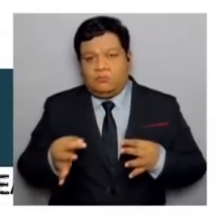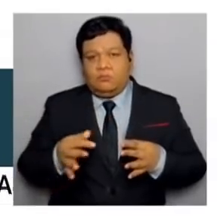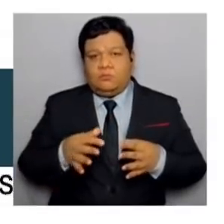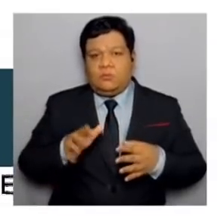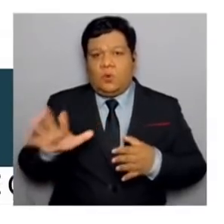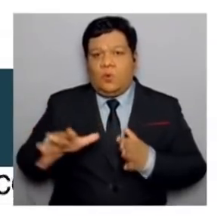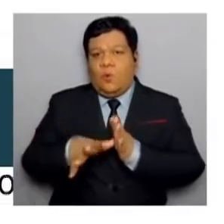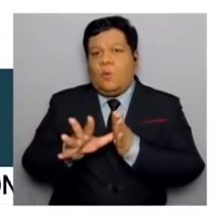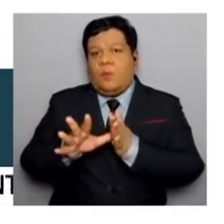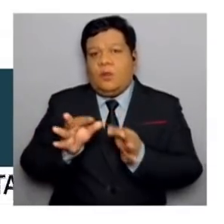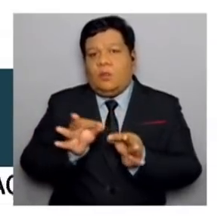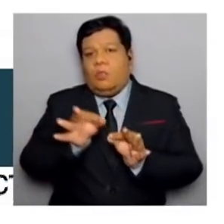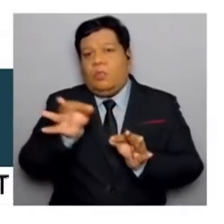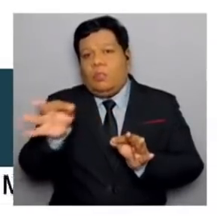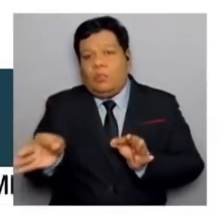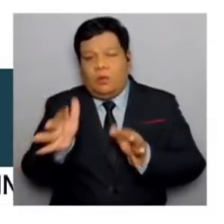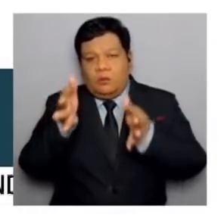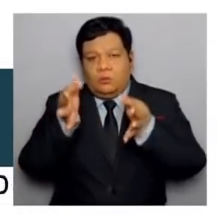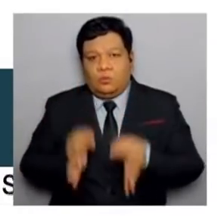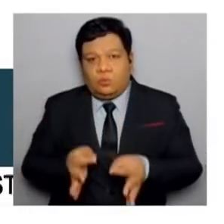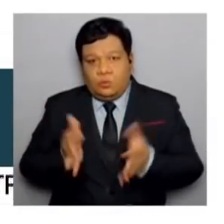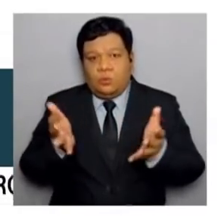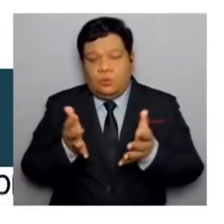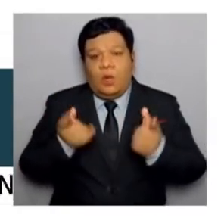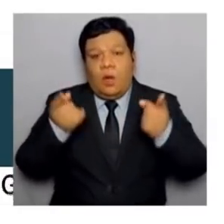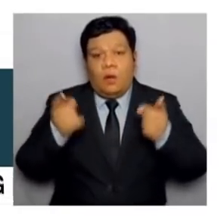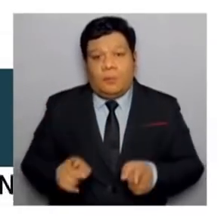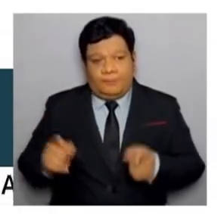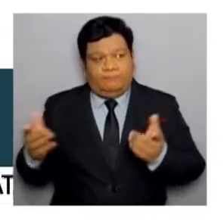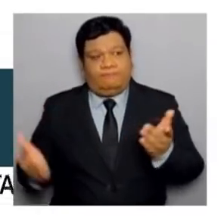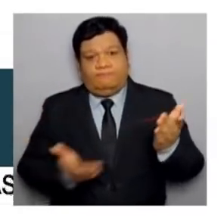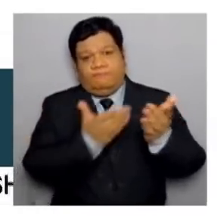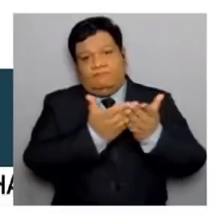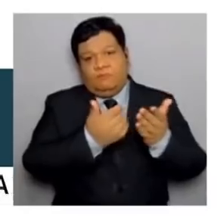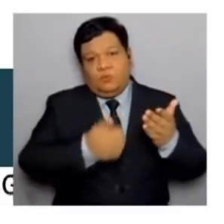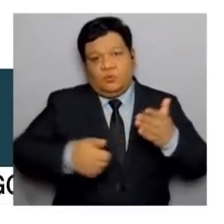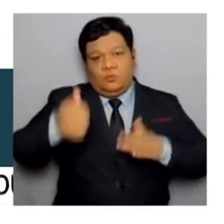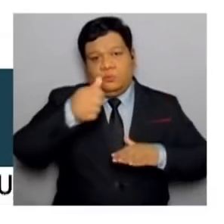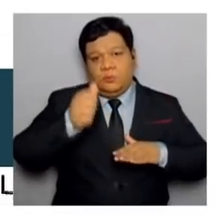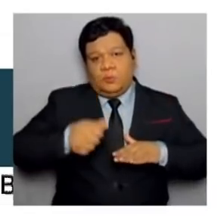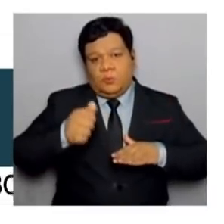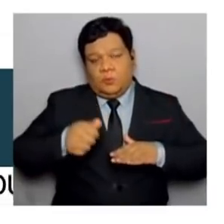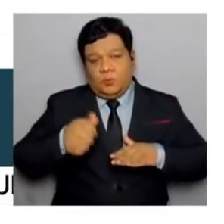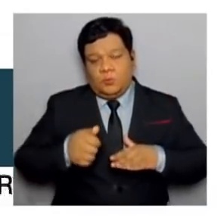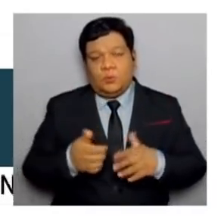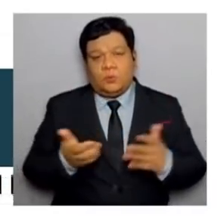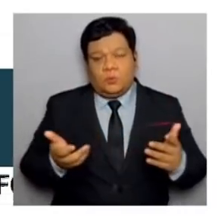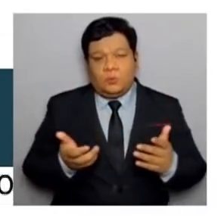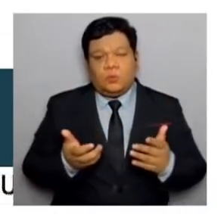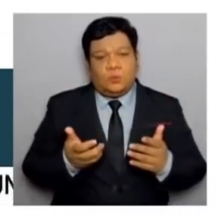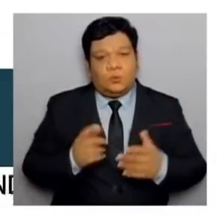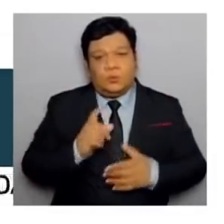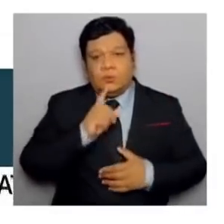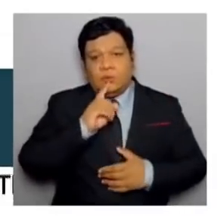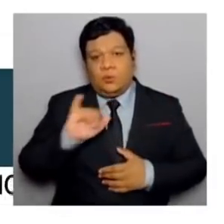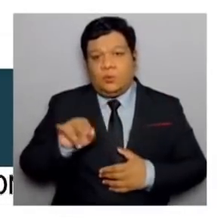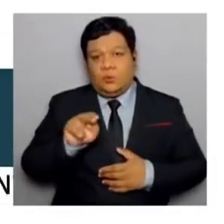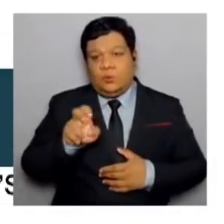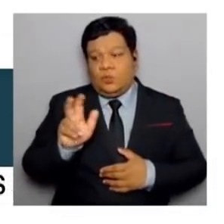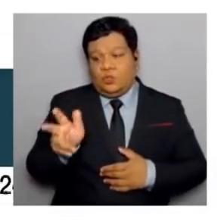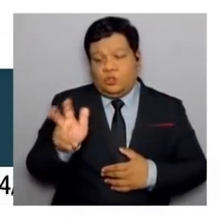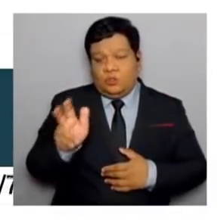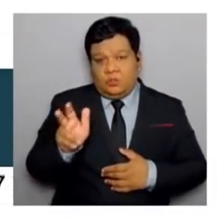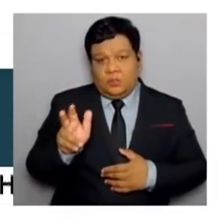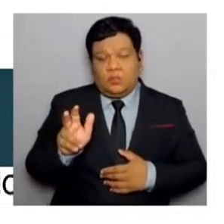of the COMELEC. And of course, ngayon ang nangyayari is umakyat ito sa Korte Suprema. And of course, by June 30,